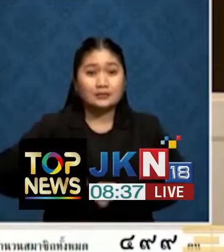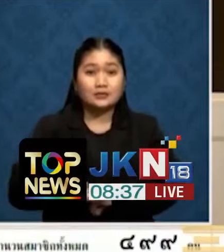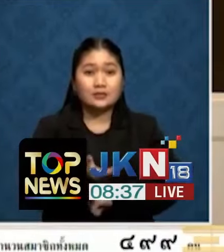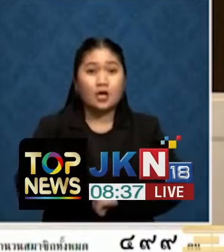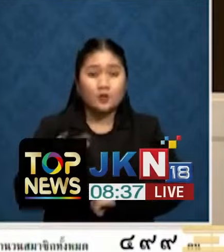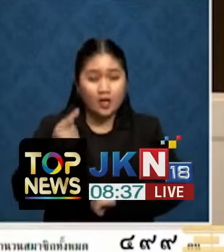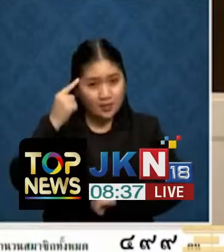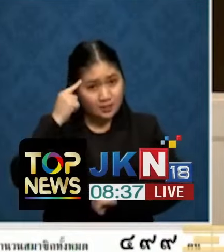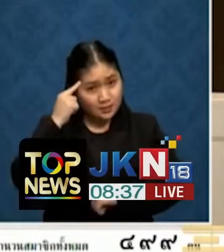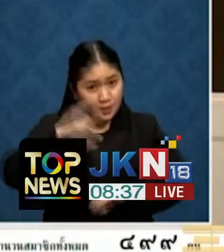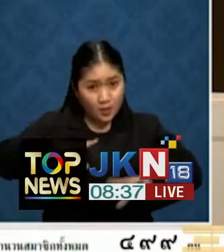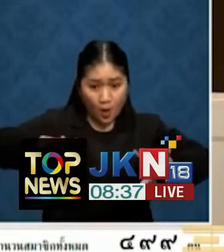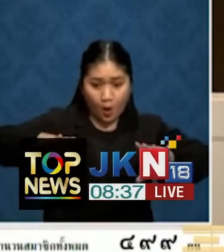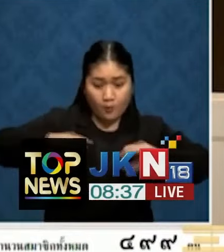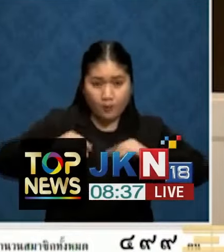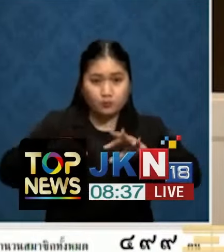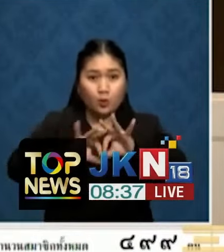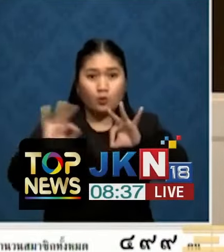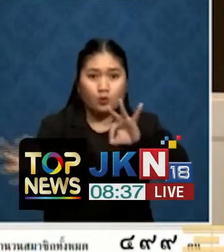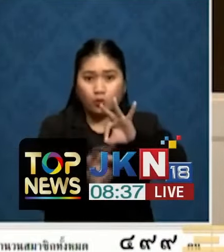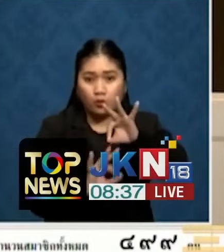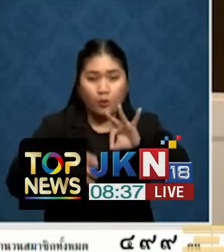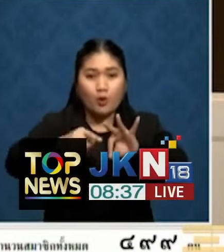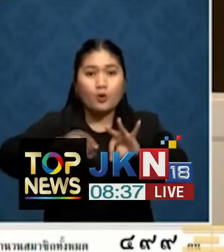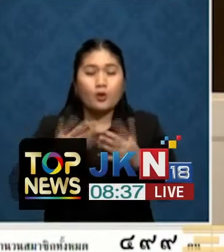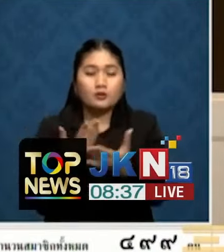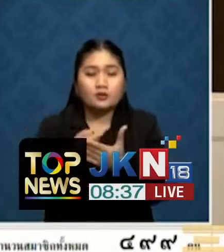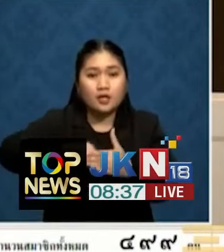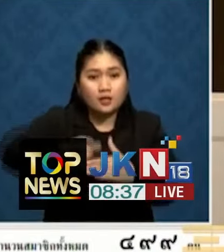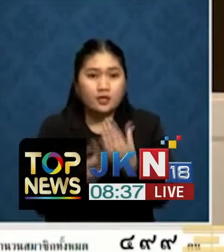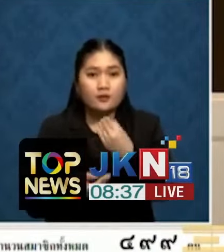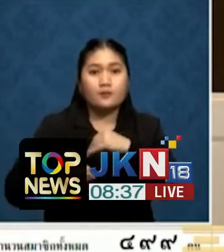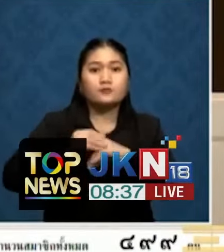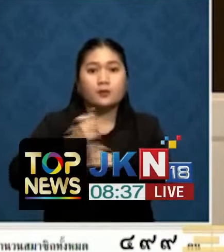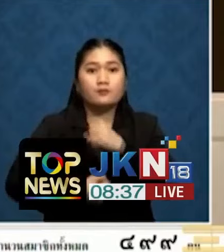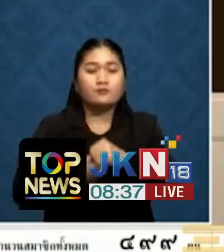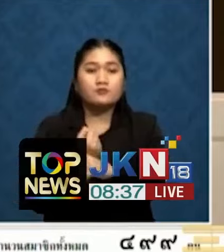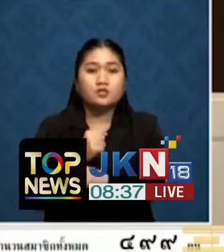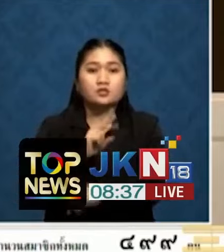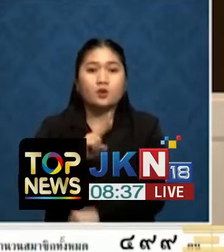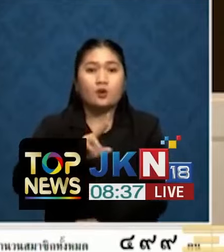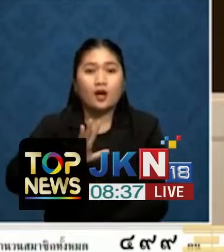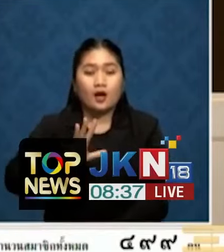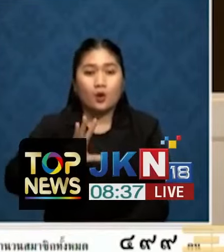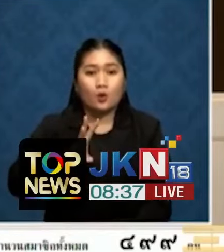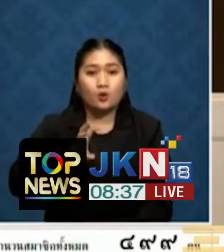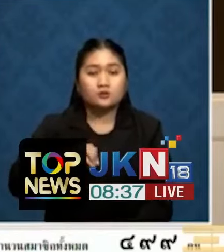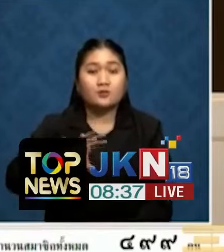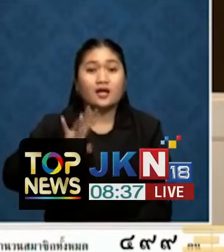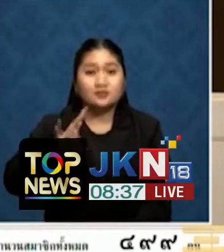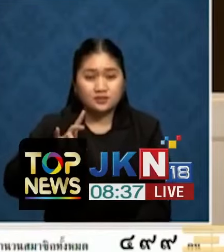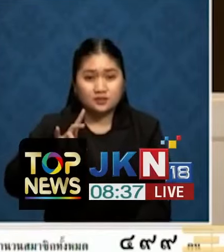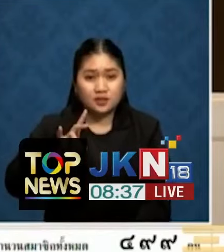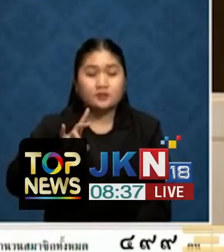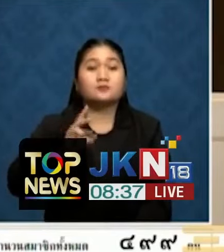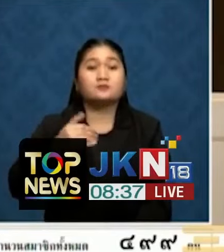297เสียงไม่เห็นด้วย164เสียงงดออกเสียงไม่มีและไม่ลงคะแ